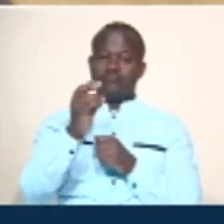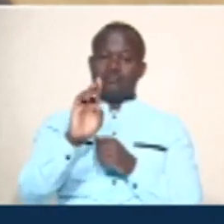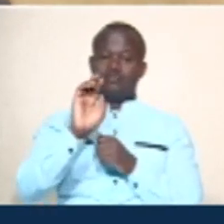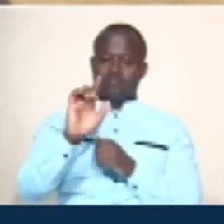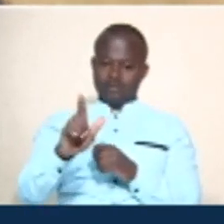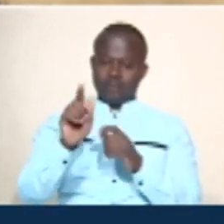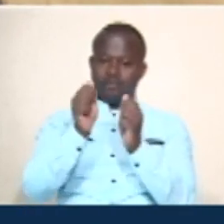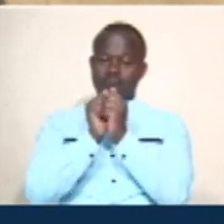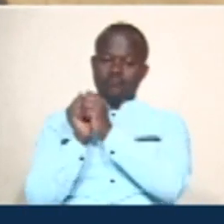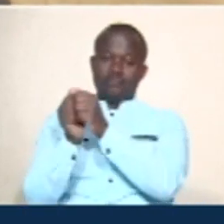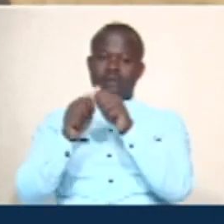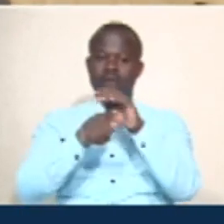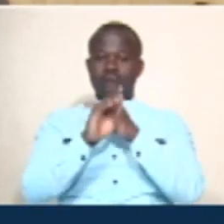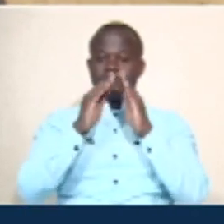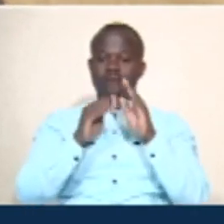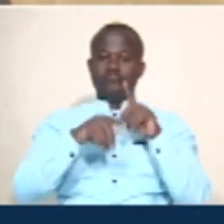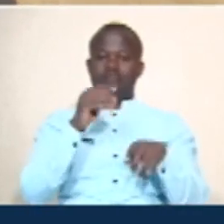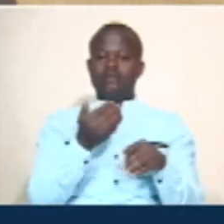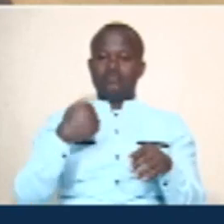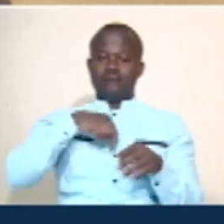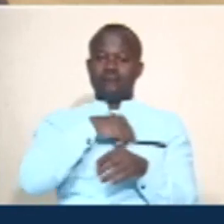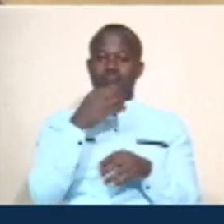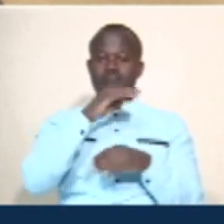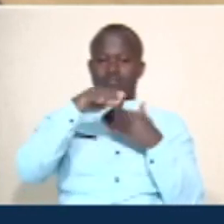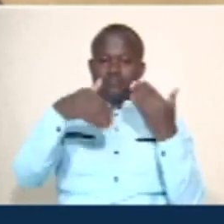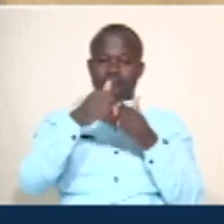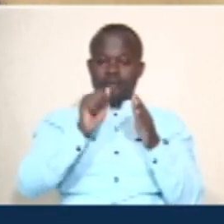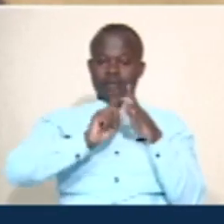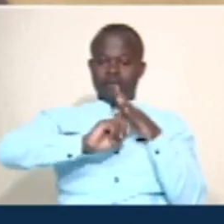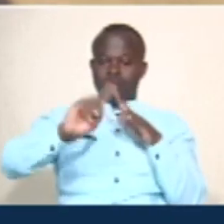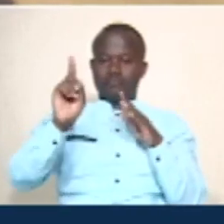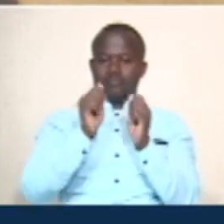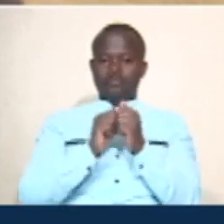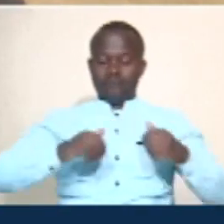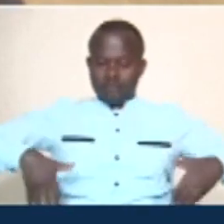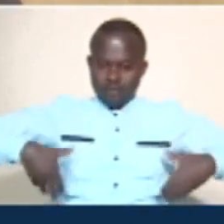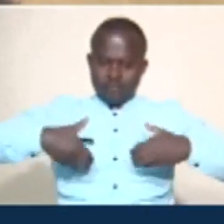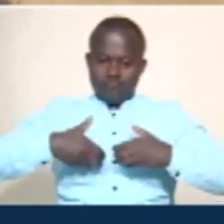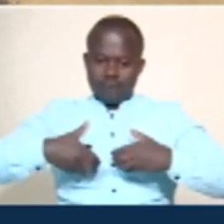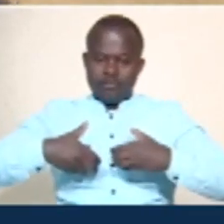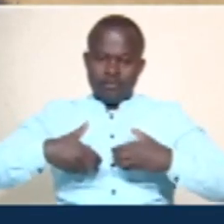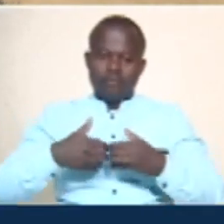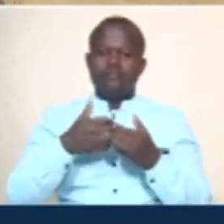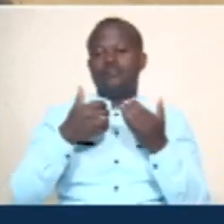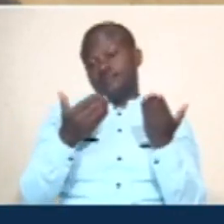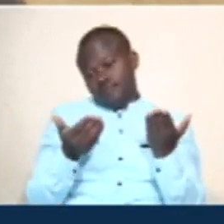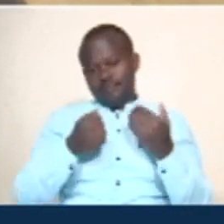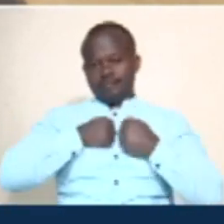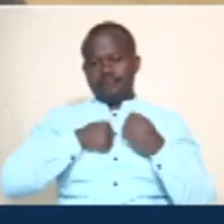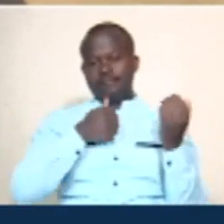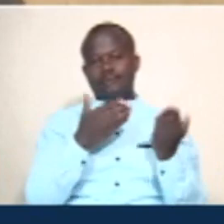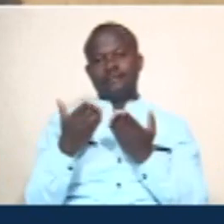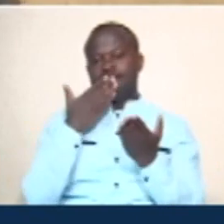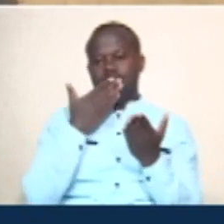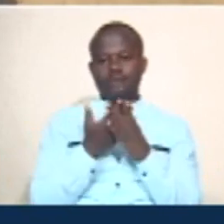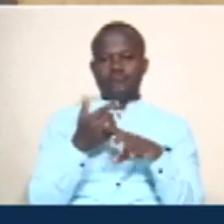n'abandi bari bari kumwe binjira mu nzu bica abana banjye batatu bose. Nabashije guhungana n'uwo nari impetse mu mugongo. Yego, u Rwanda rwatwakiriye